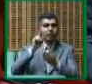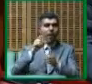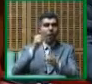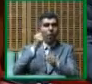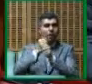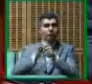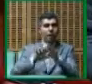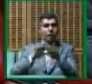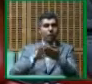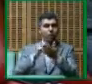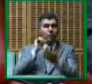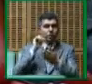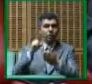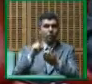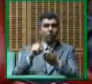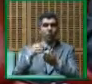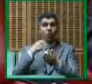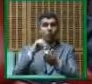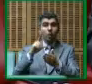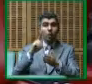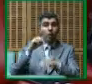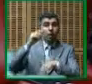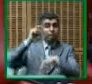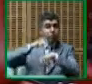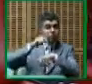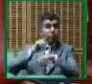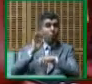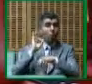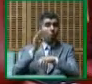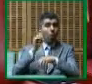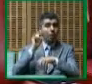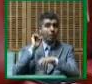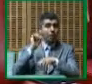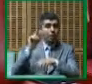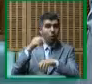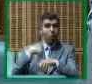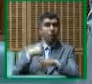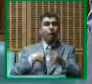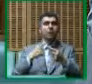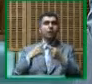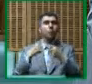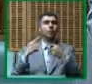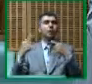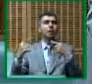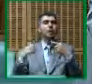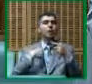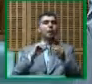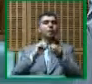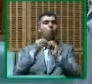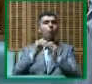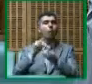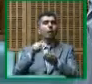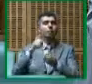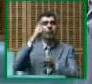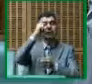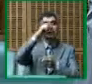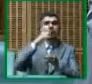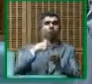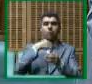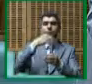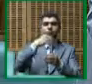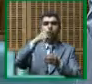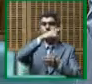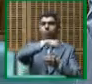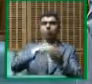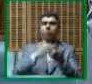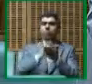على الصناعة ديالنا الثقيلة والخفيفة واللي بالحق أنا دابا غير في القطاع ديال الصناعة التقليدية، راه إلا